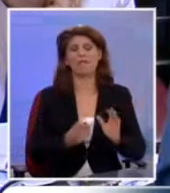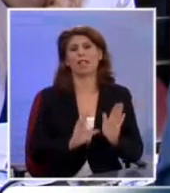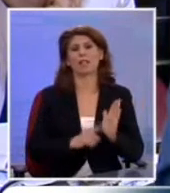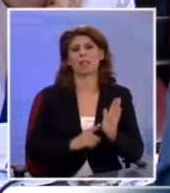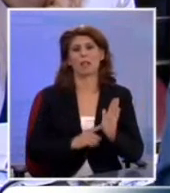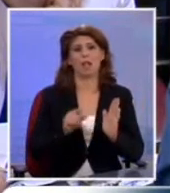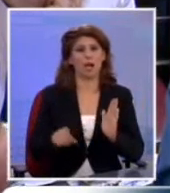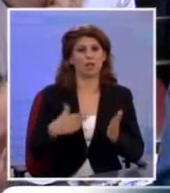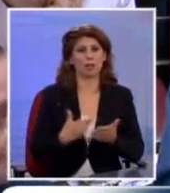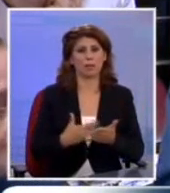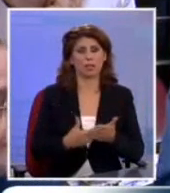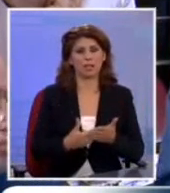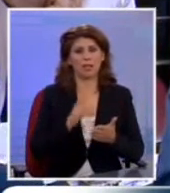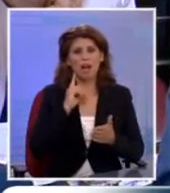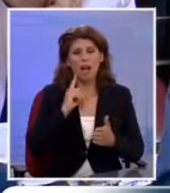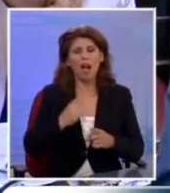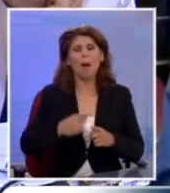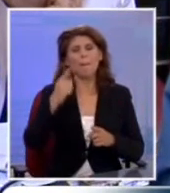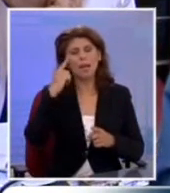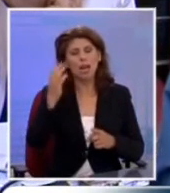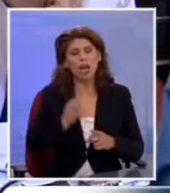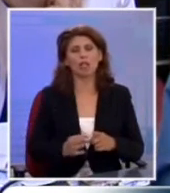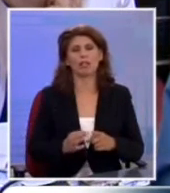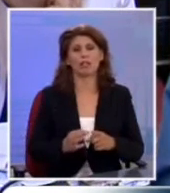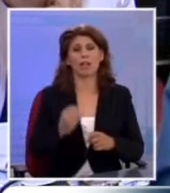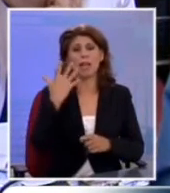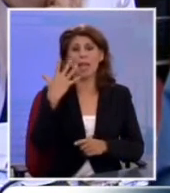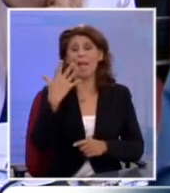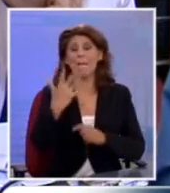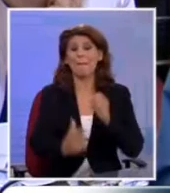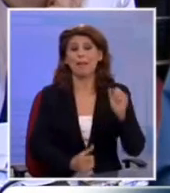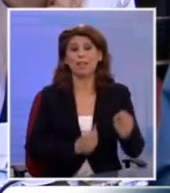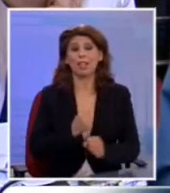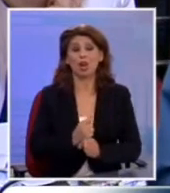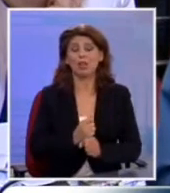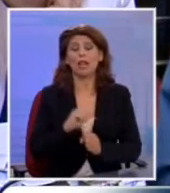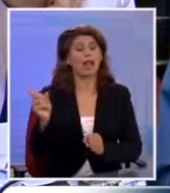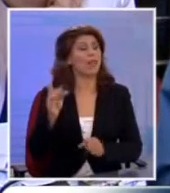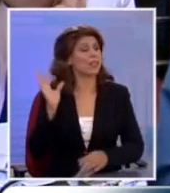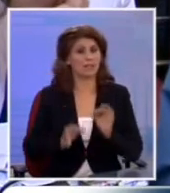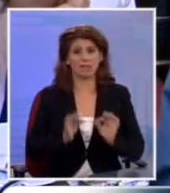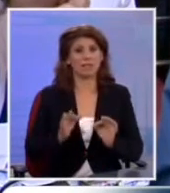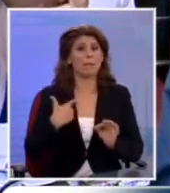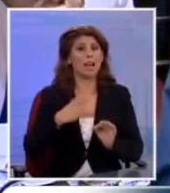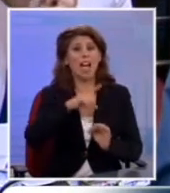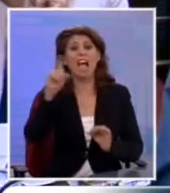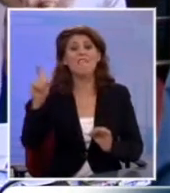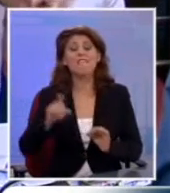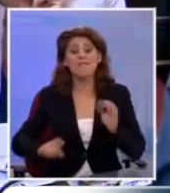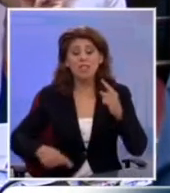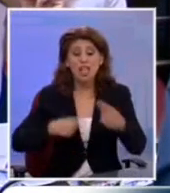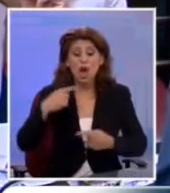Δυστυχώς το επιχείρημα αυτό παραβιάζει την απλή λογική. 5 χρόνια δεν συζητάμε απλώς, αλλά βιώνουμε τα